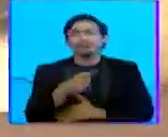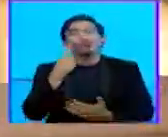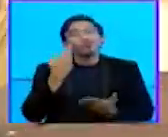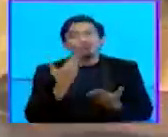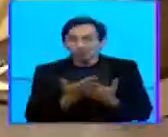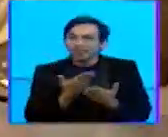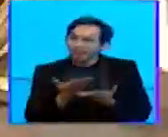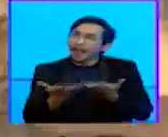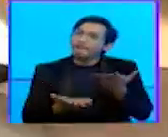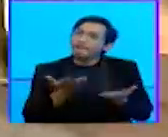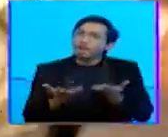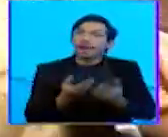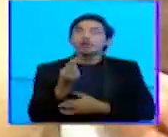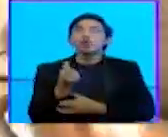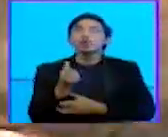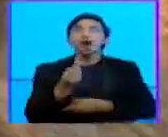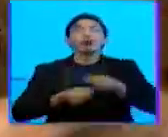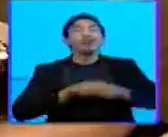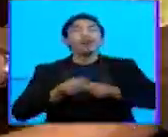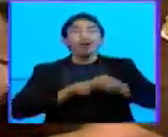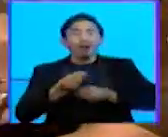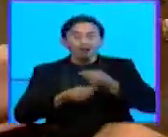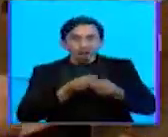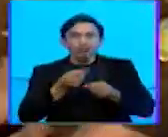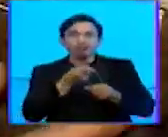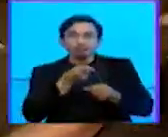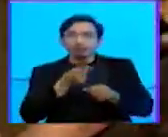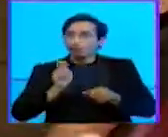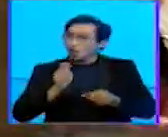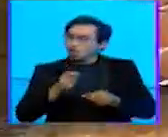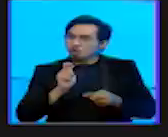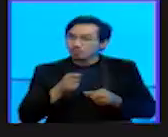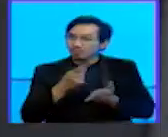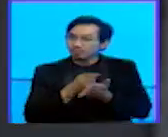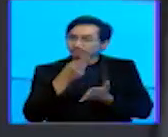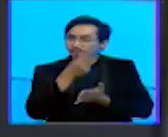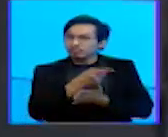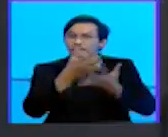kasus ini, maka aparat penegak hukum wajib menjerat pelaku dengan hukuman paling berat.